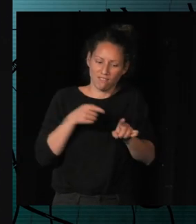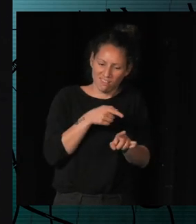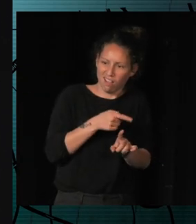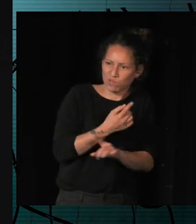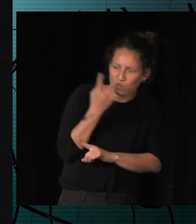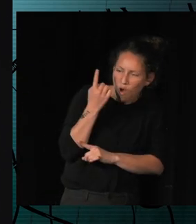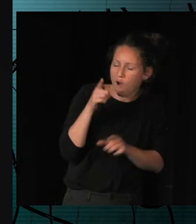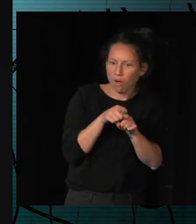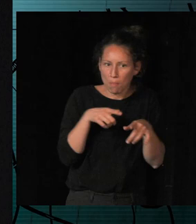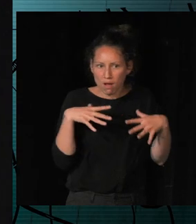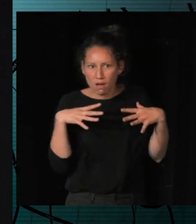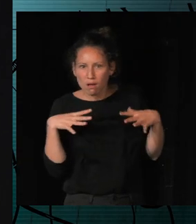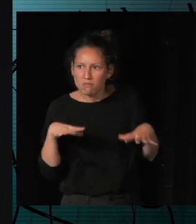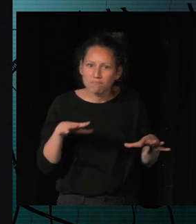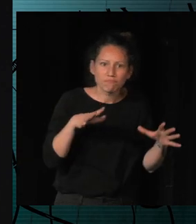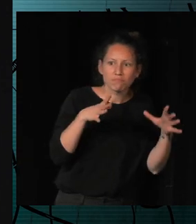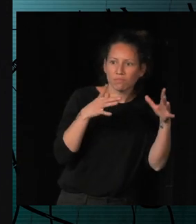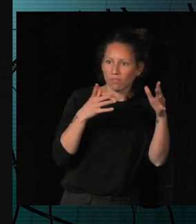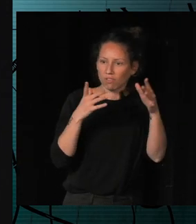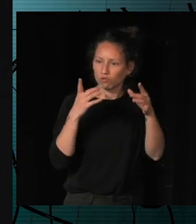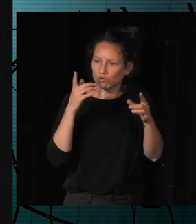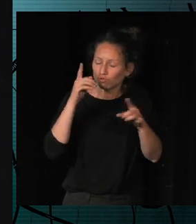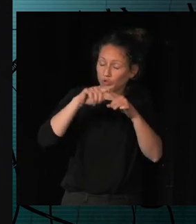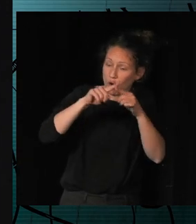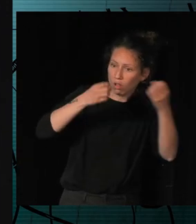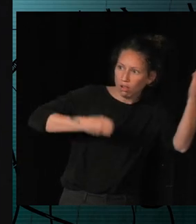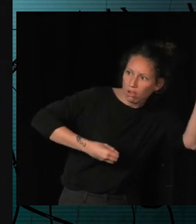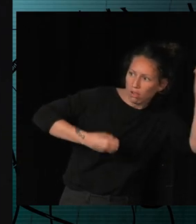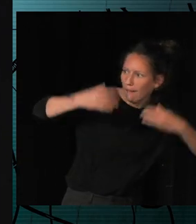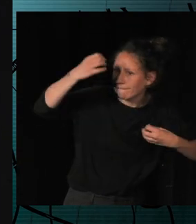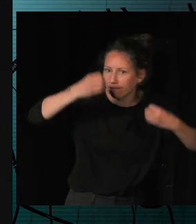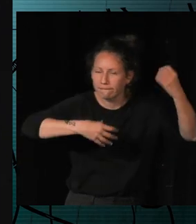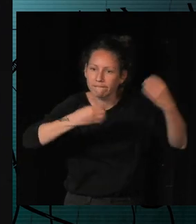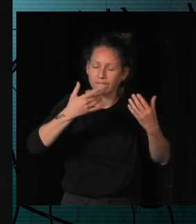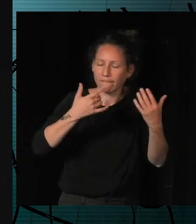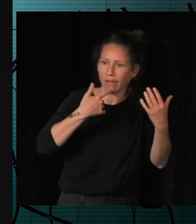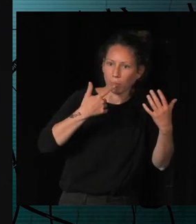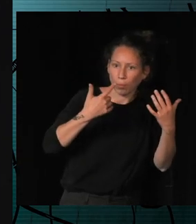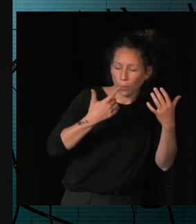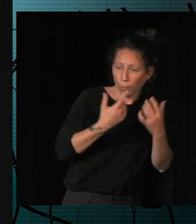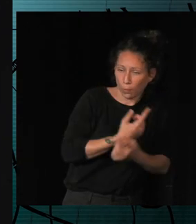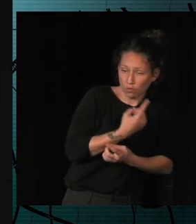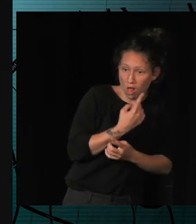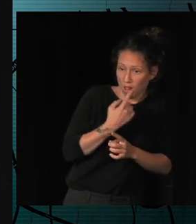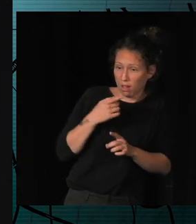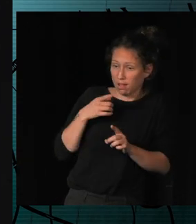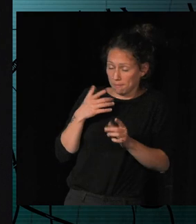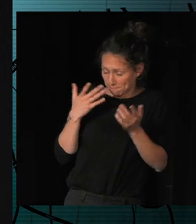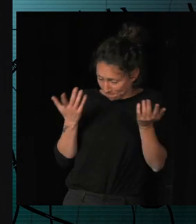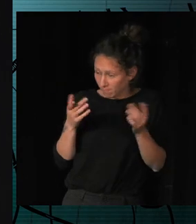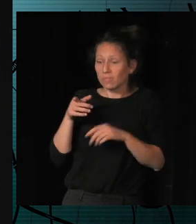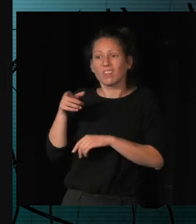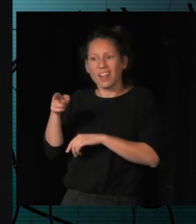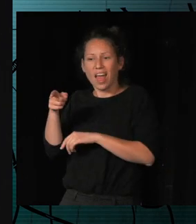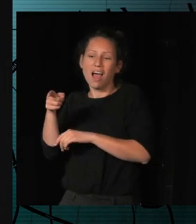ineffables et avec surtout ce rapport à les autres humains qu'on peut rencontrer qui sont très rares sont eux-mêmes piégés dans sentil